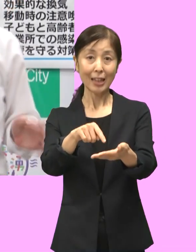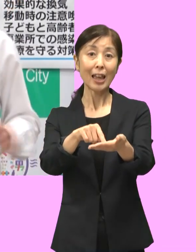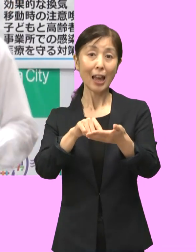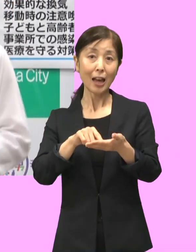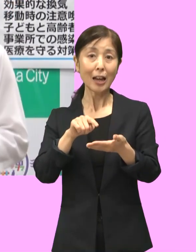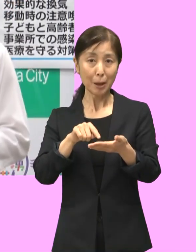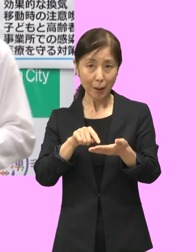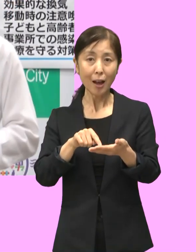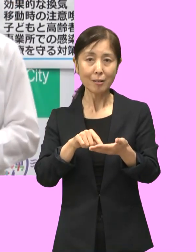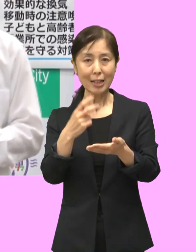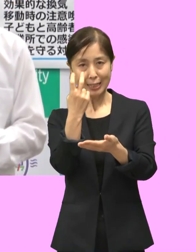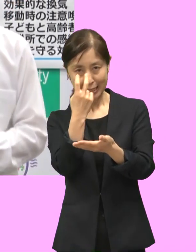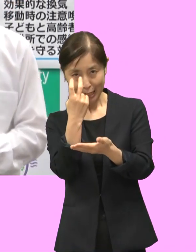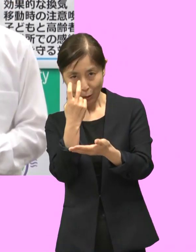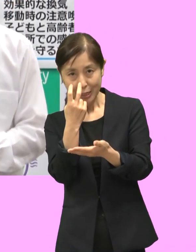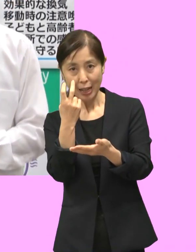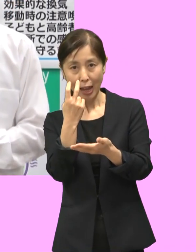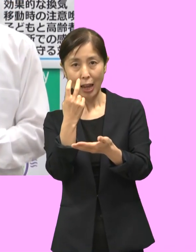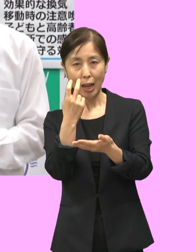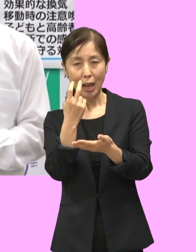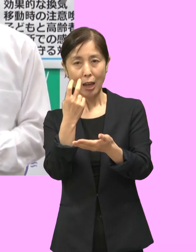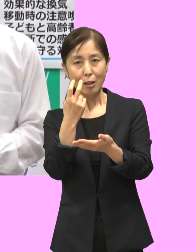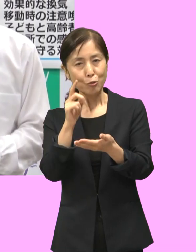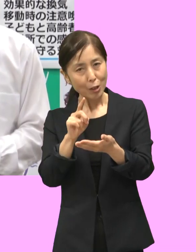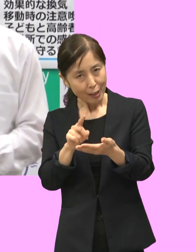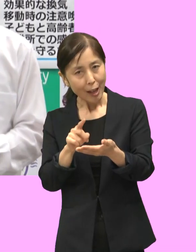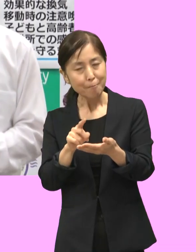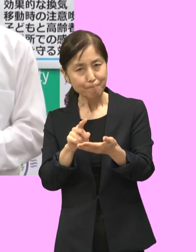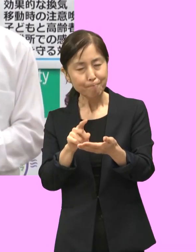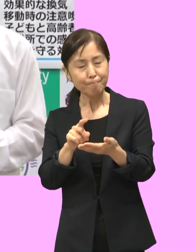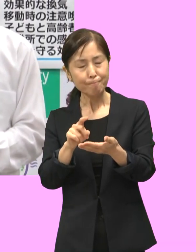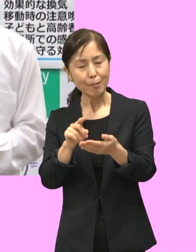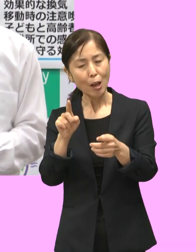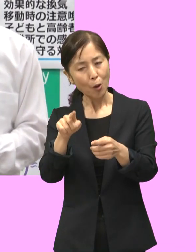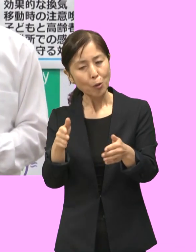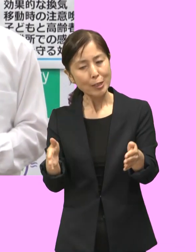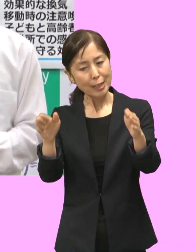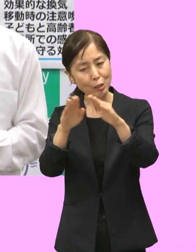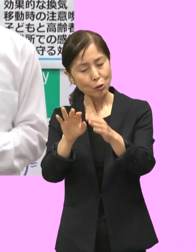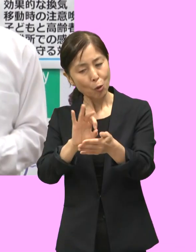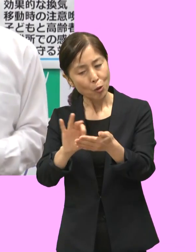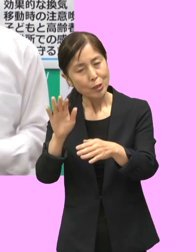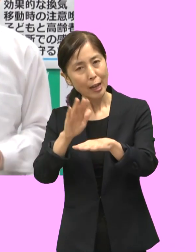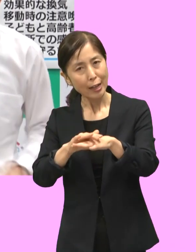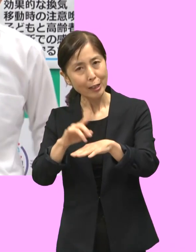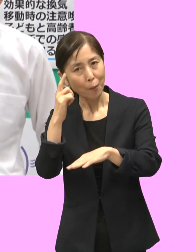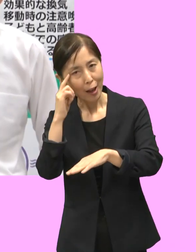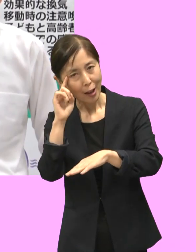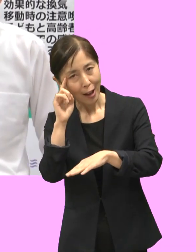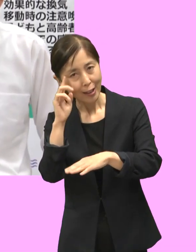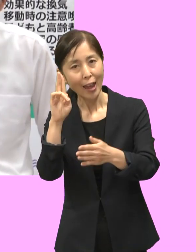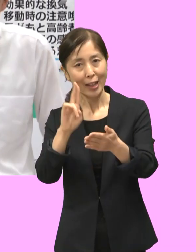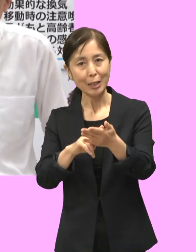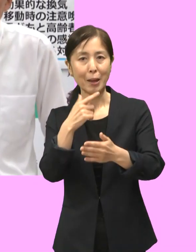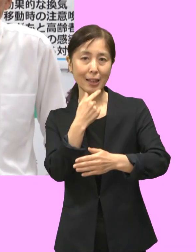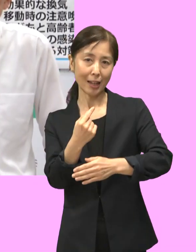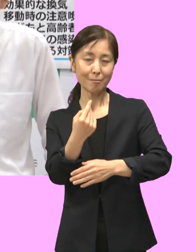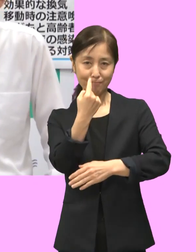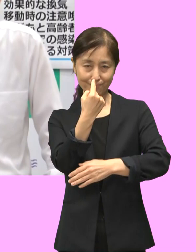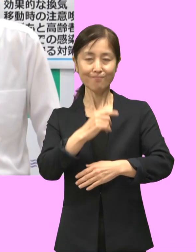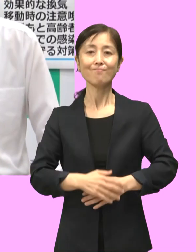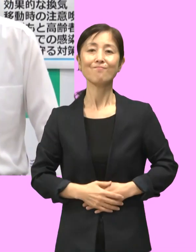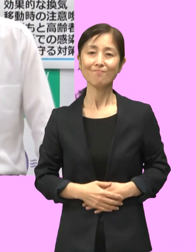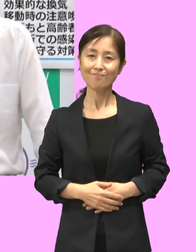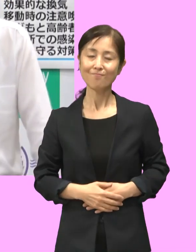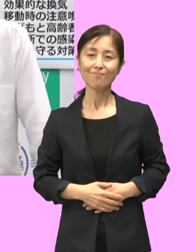にのっとって審査をして、その上でどういうか利活用していくかというのを決定していきたいとは思っています。 はい、はい、ありがと